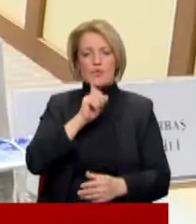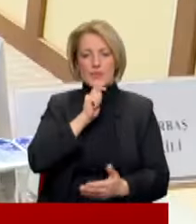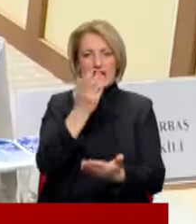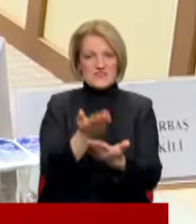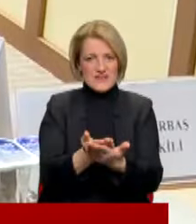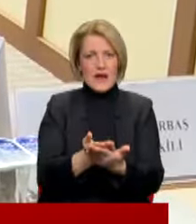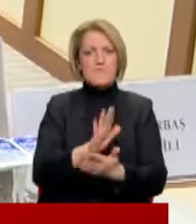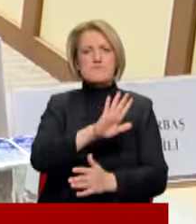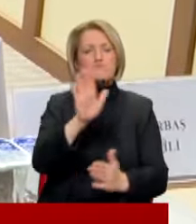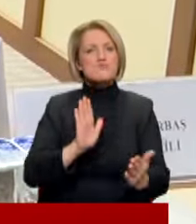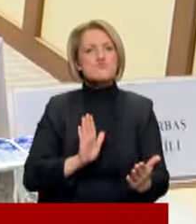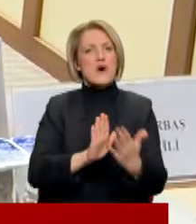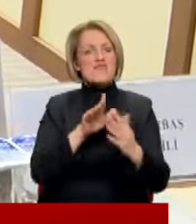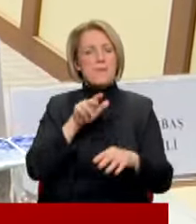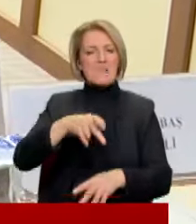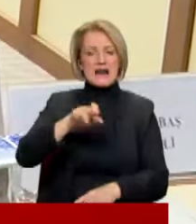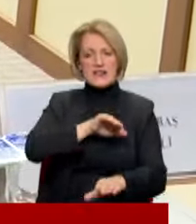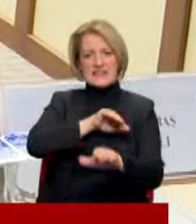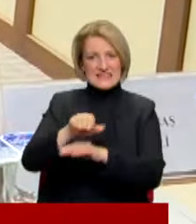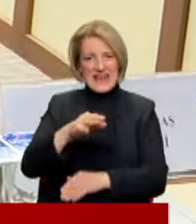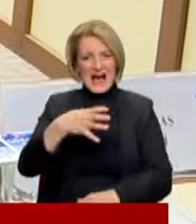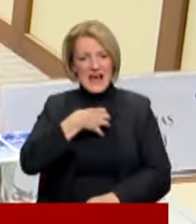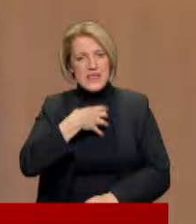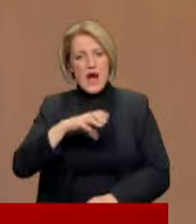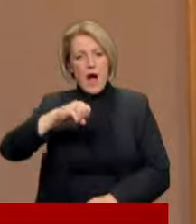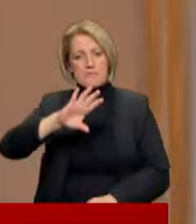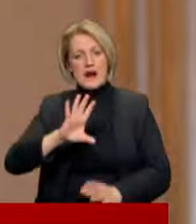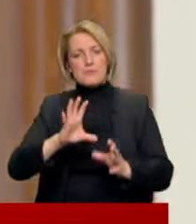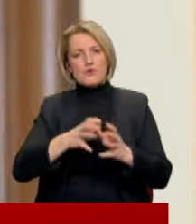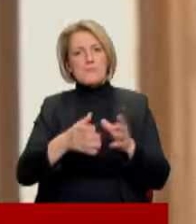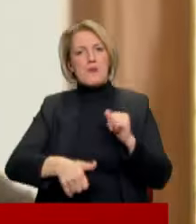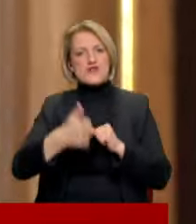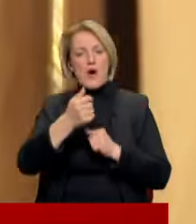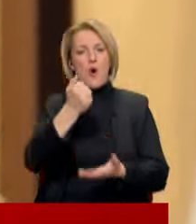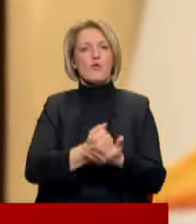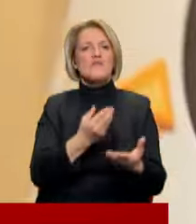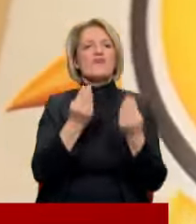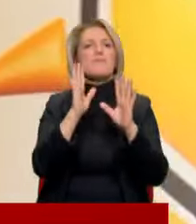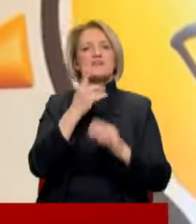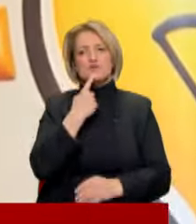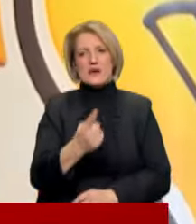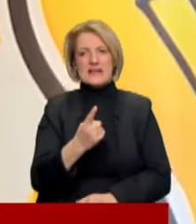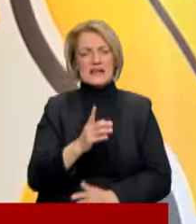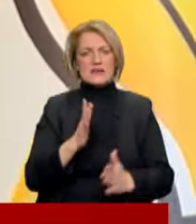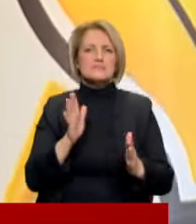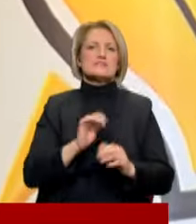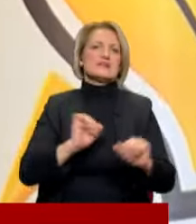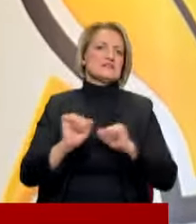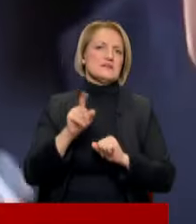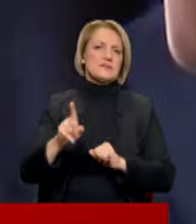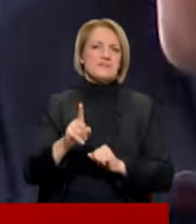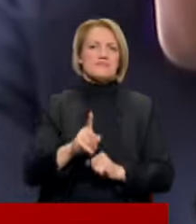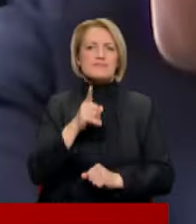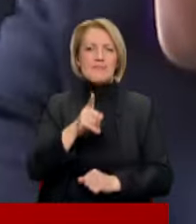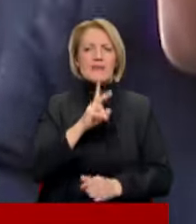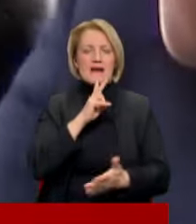muhalefet partilerinin destek verdiğini, bir tek partisinin grup başkanı Abdullah Güler'in onay vermediğini söyledi, tepki gösterdi. Veto